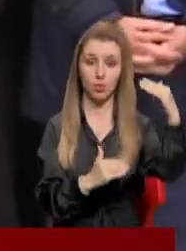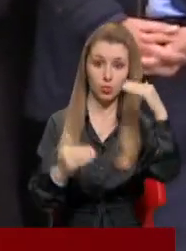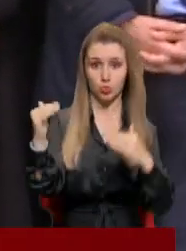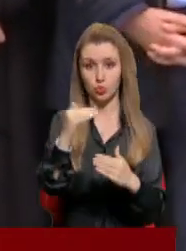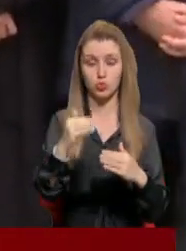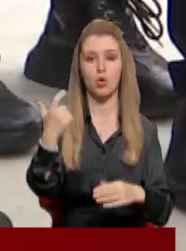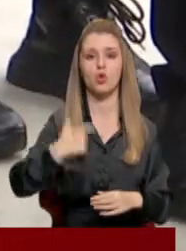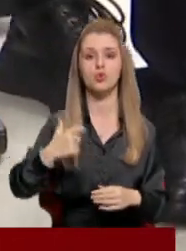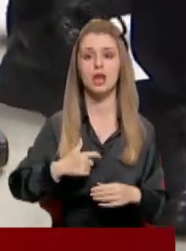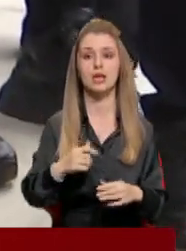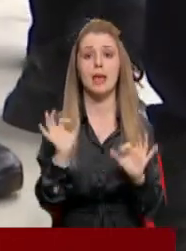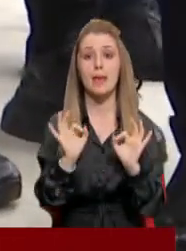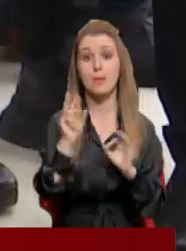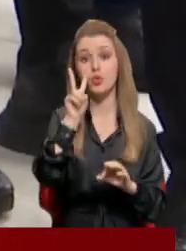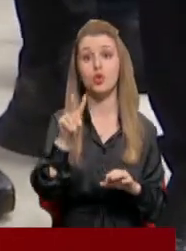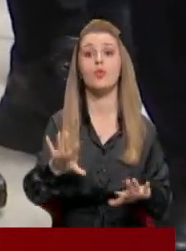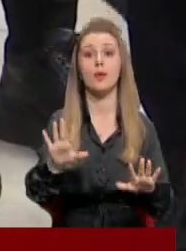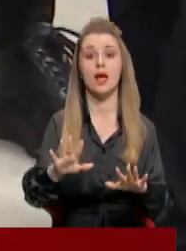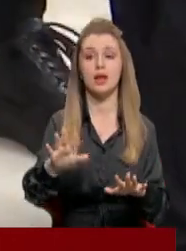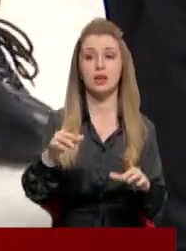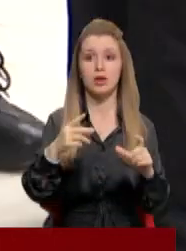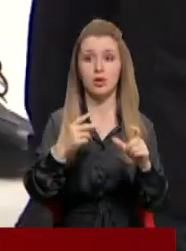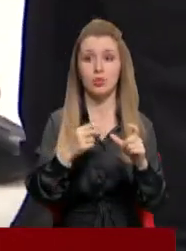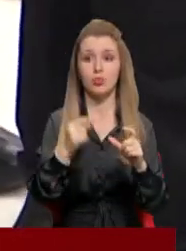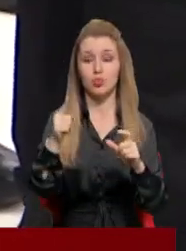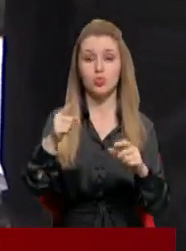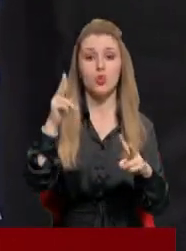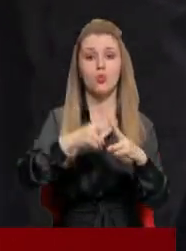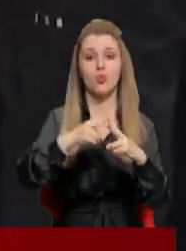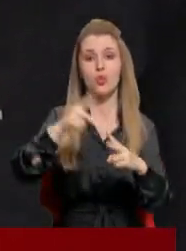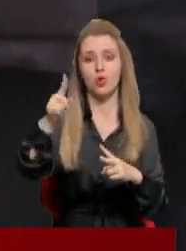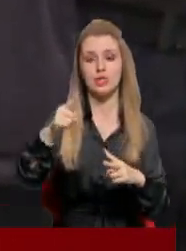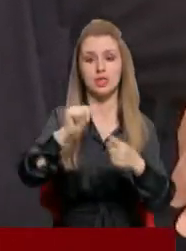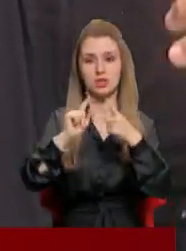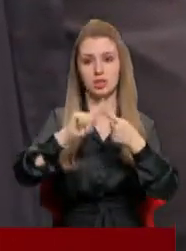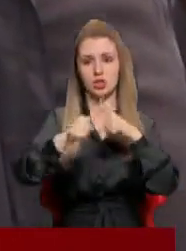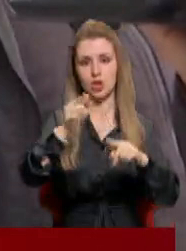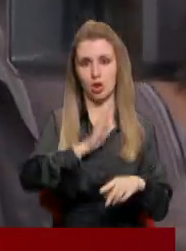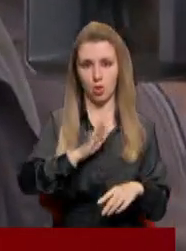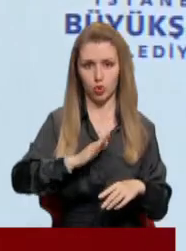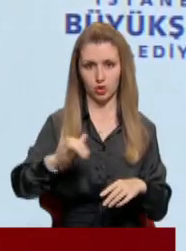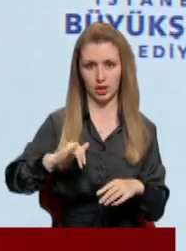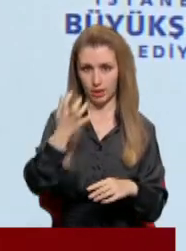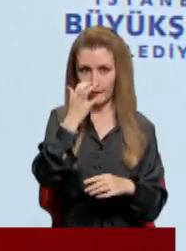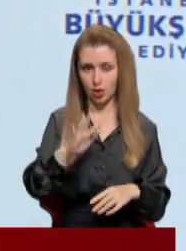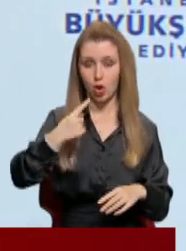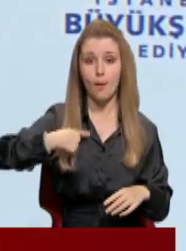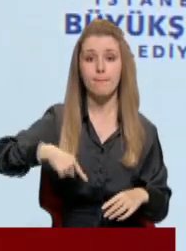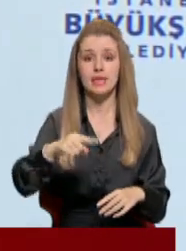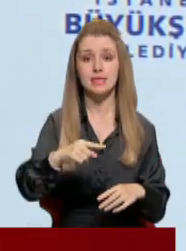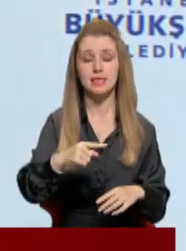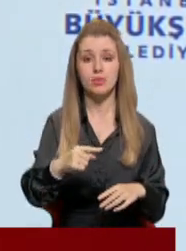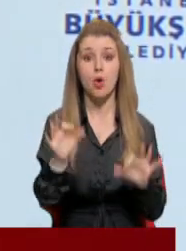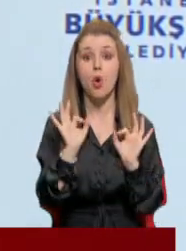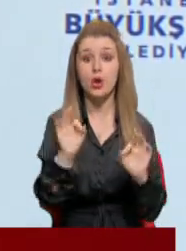seviyede, özellikle sık sık görülmeyen çelik levhayı taşıyan polis de Kılıçdaroğlu'nun yakınında bekliyor. Bizim